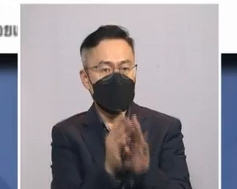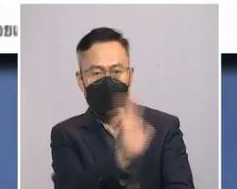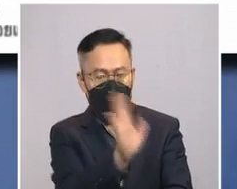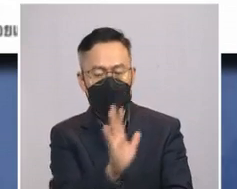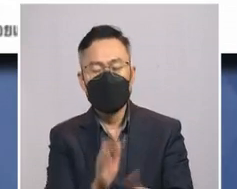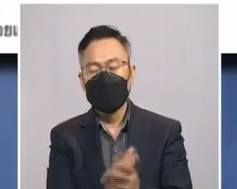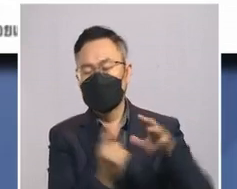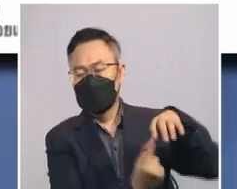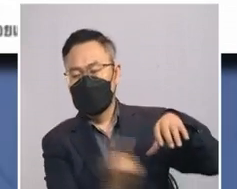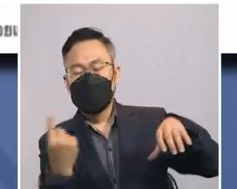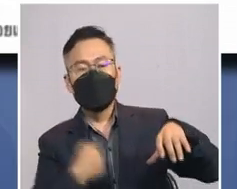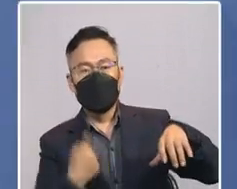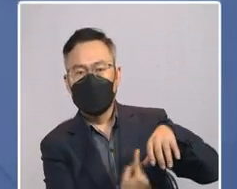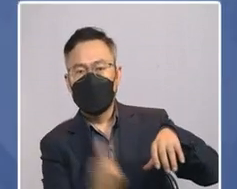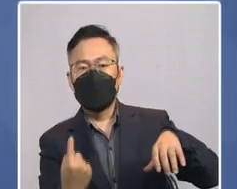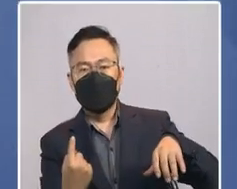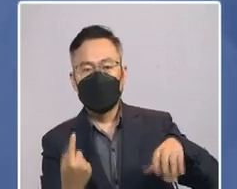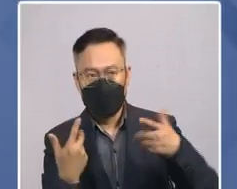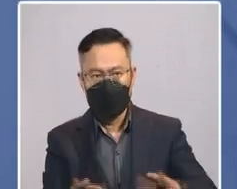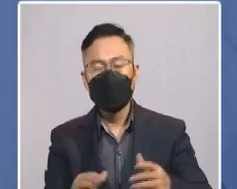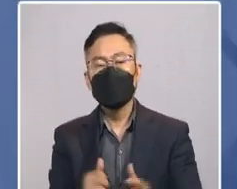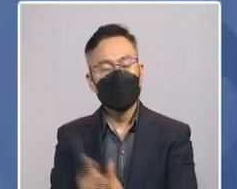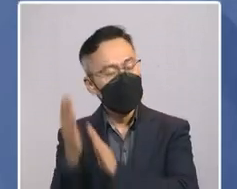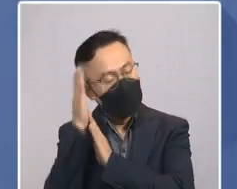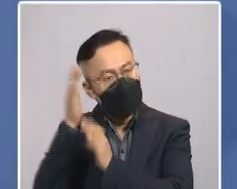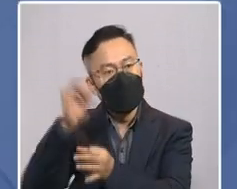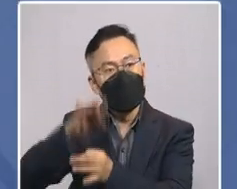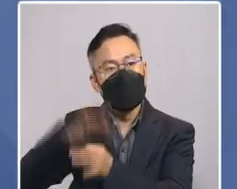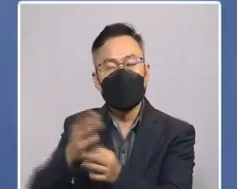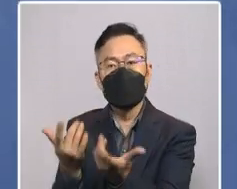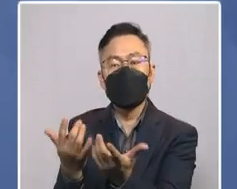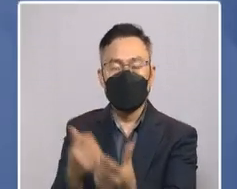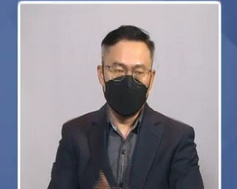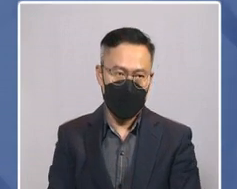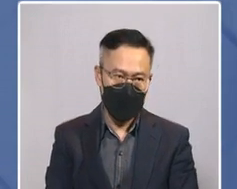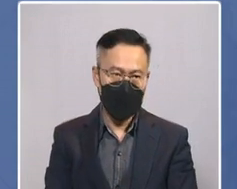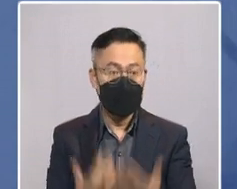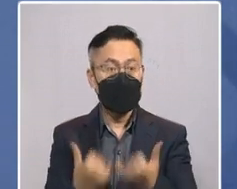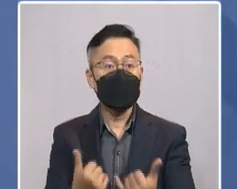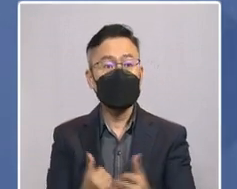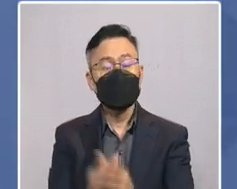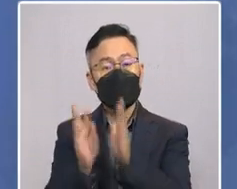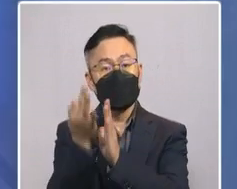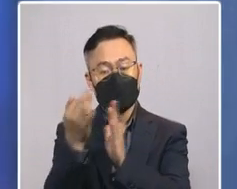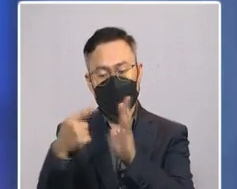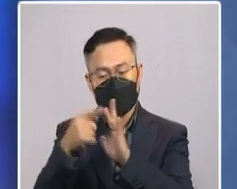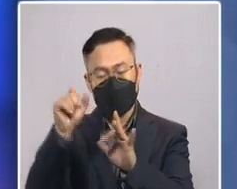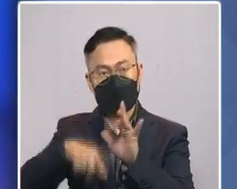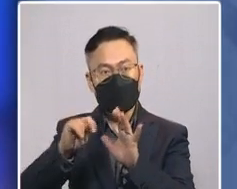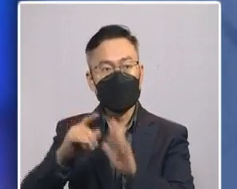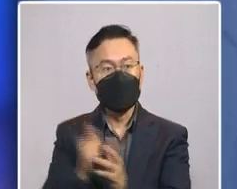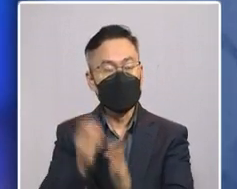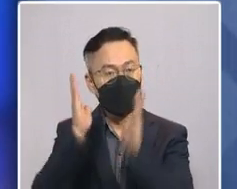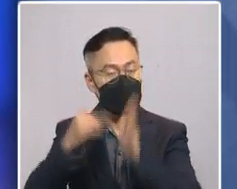ได้นำส่งศูนย์พักคอยเราต้องรอดคณะยาวเรียบร้อยแล้วนะคะโดยเหตุการณ์นี้กลุ่มเส้นได้ได้รับแจ้งนะคะว่ามีผู้ชายคนนึงเนี่ยมานอนหน้าธนา